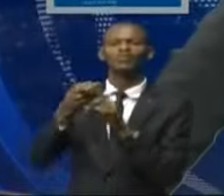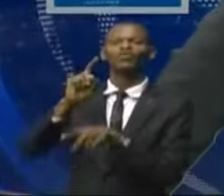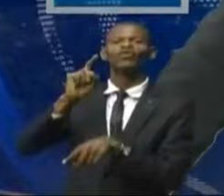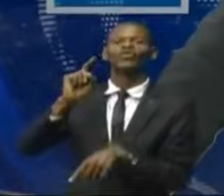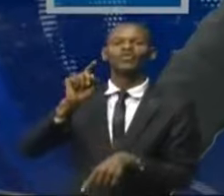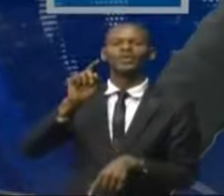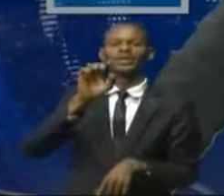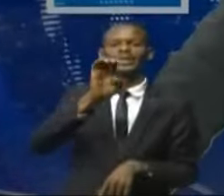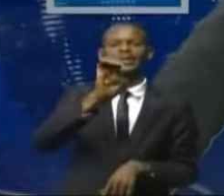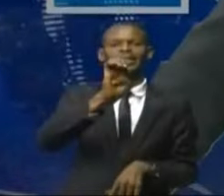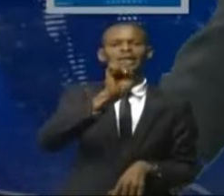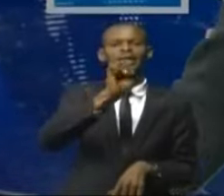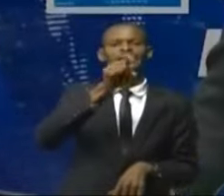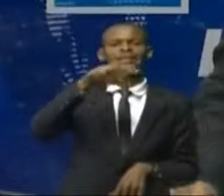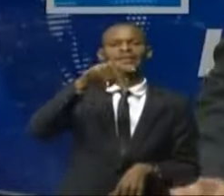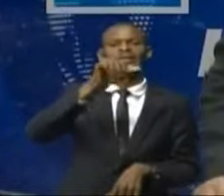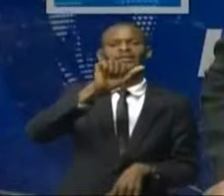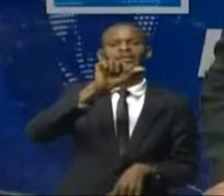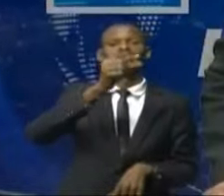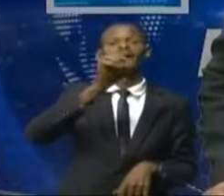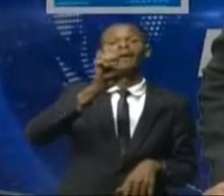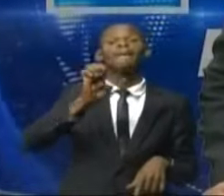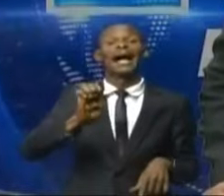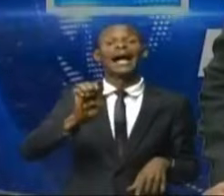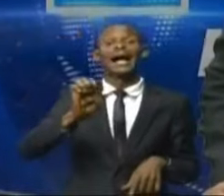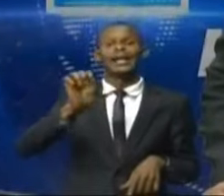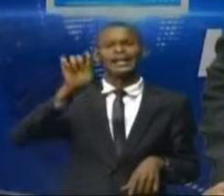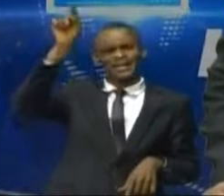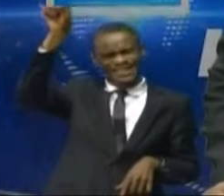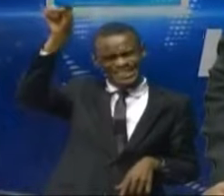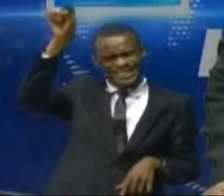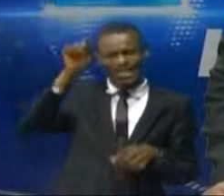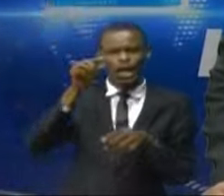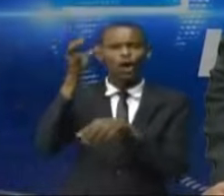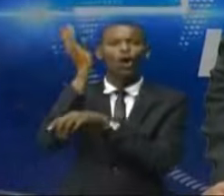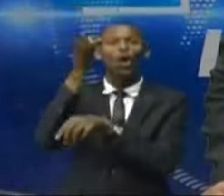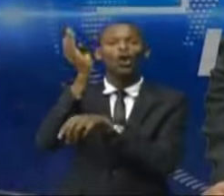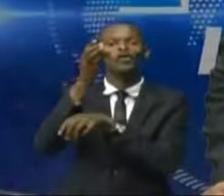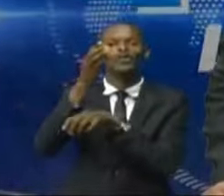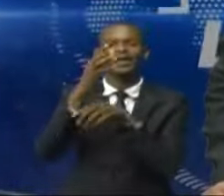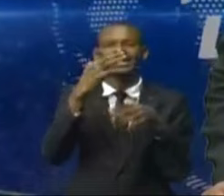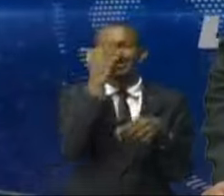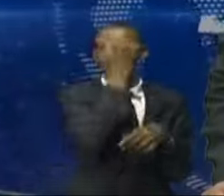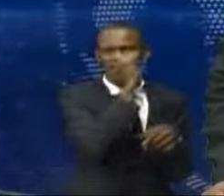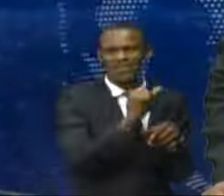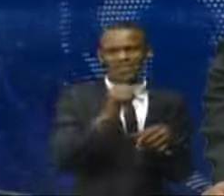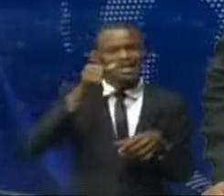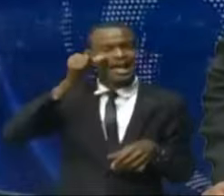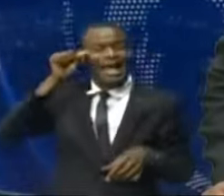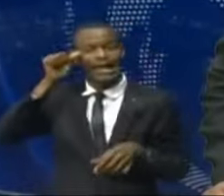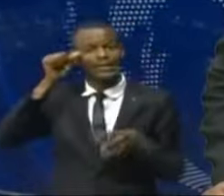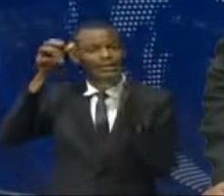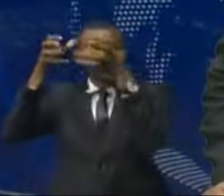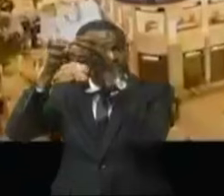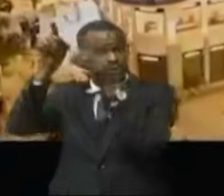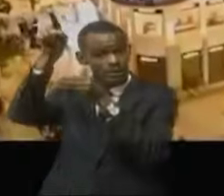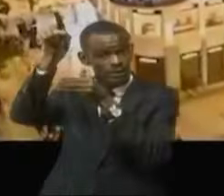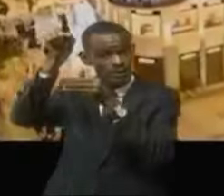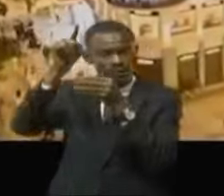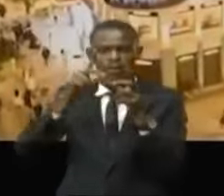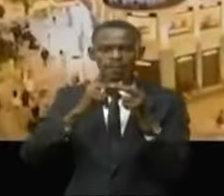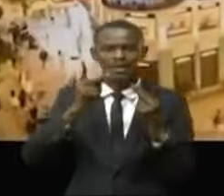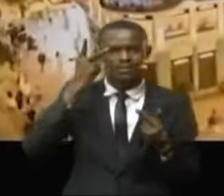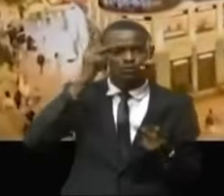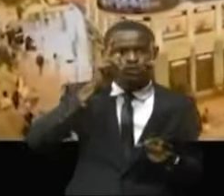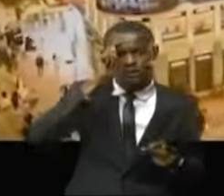internationale socialiste Europe, Afrique et Asie. L'UDPS, parti présidentiel, prend part à cette rencontre. Alain Bicay. Arrivé